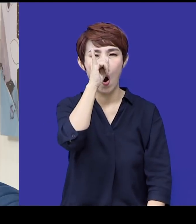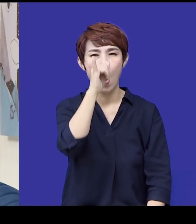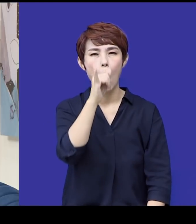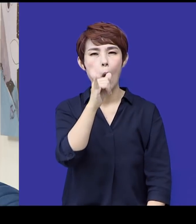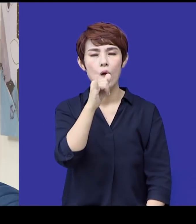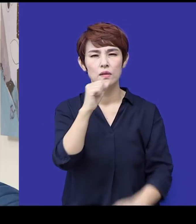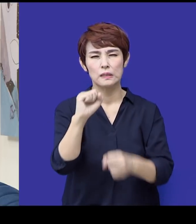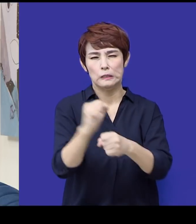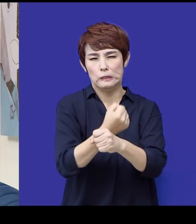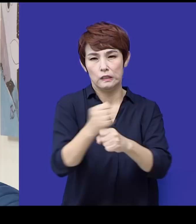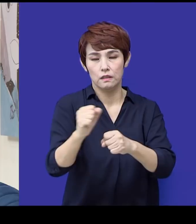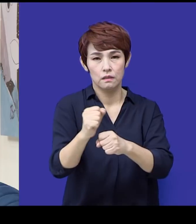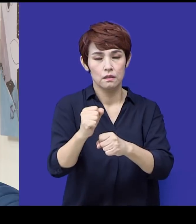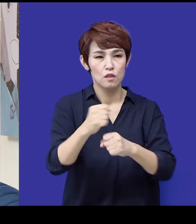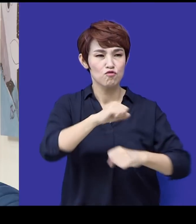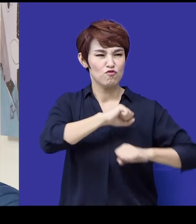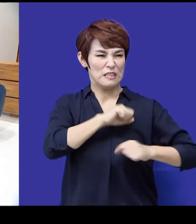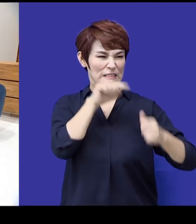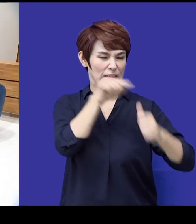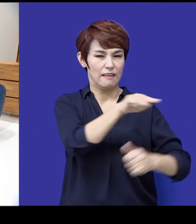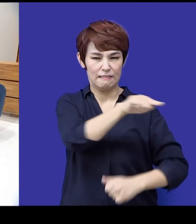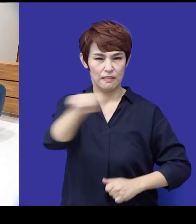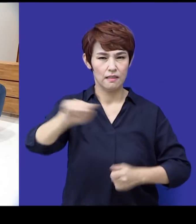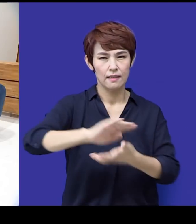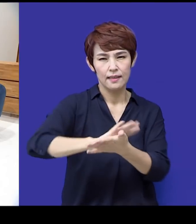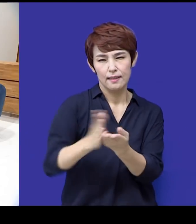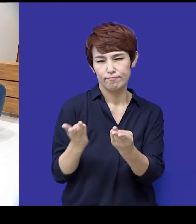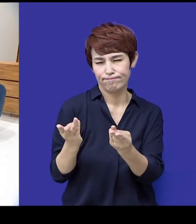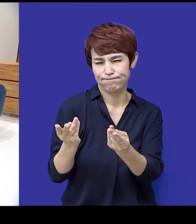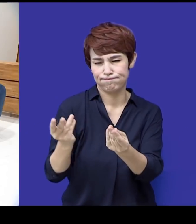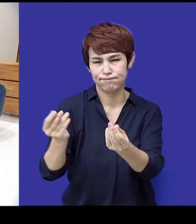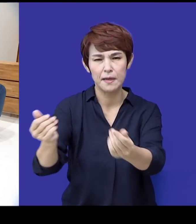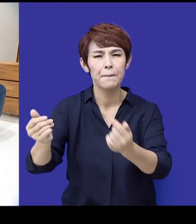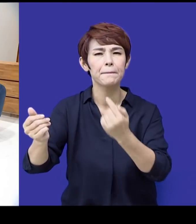얘기해서 그냥 몰살시킨 그건 또 있었어요. 모함해서.